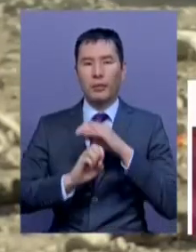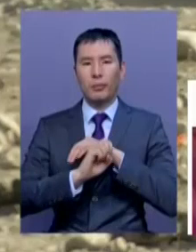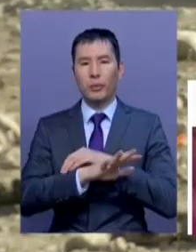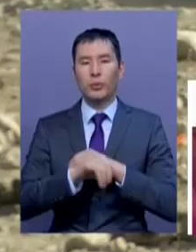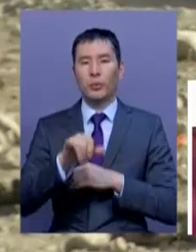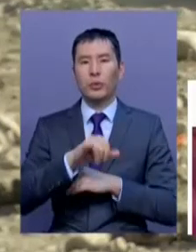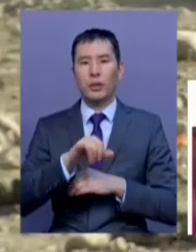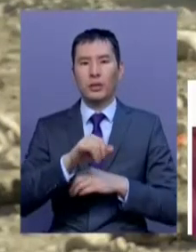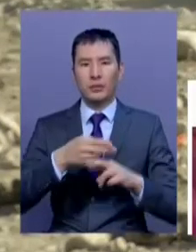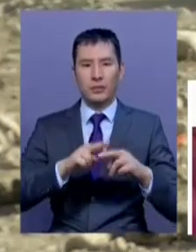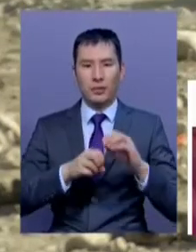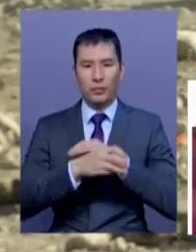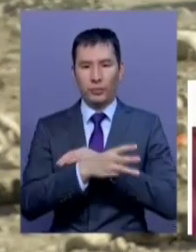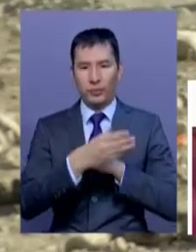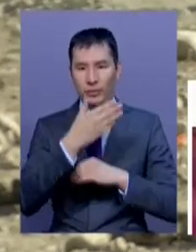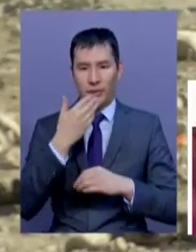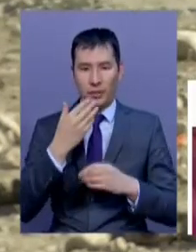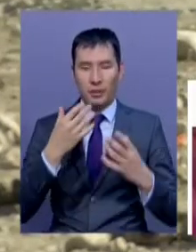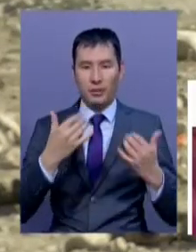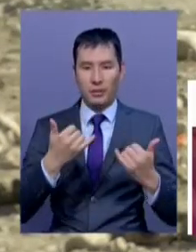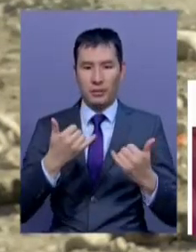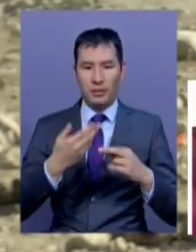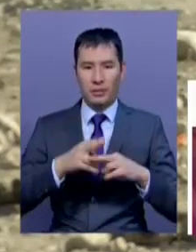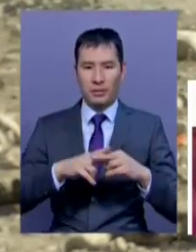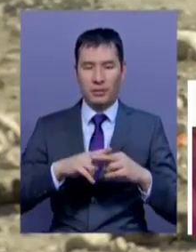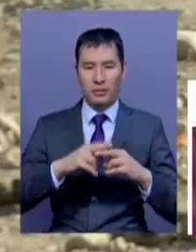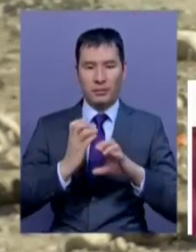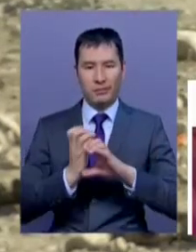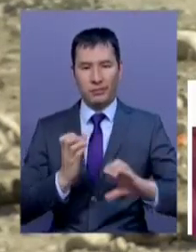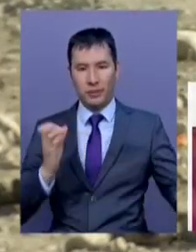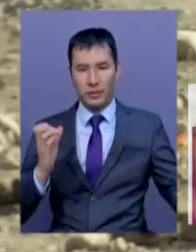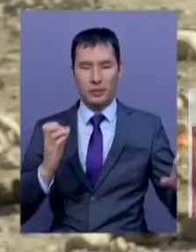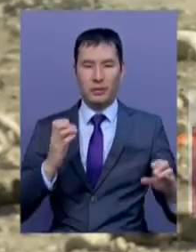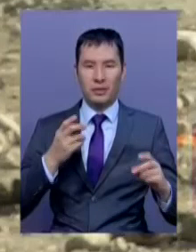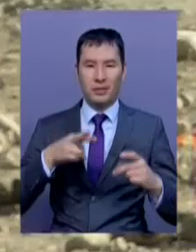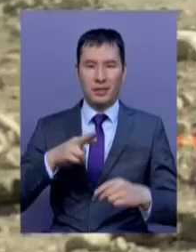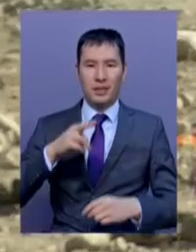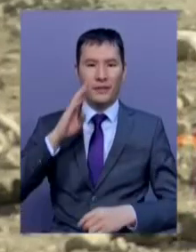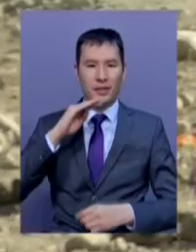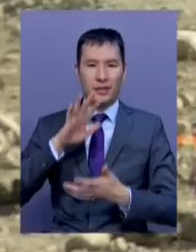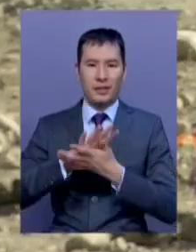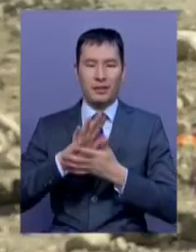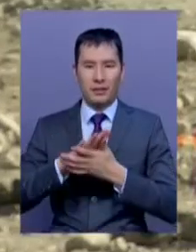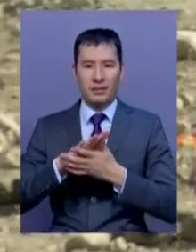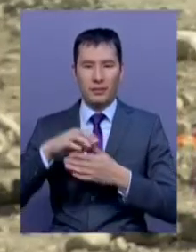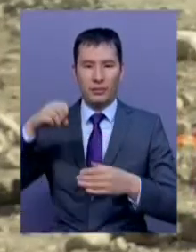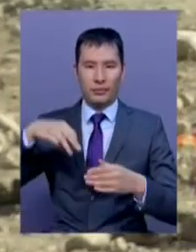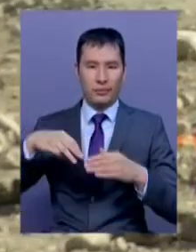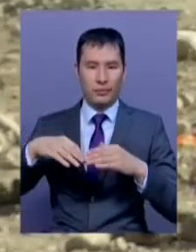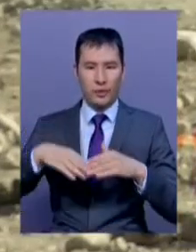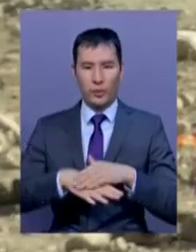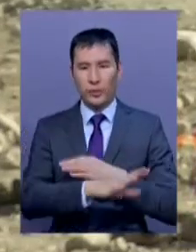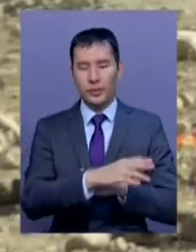бірақ кезінде өздері тапқан су, жаздың күндері агородқа или басқа жерге су алса, көшенің жартысына жетпейтін